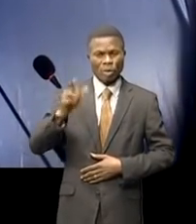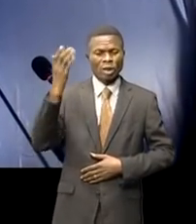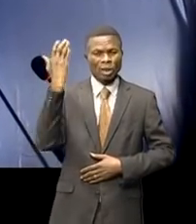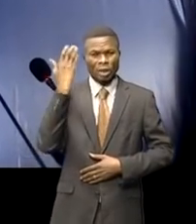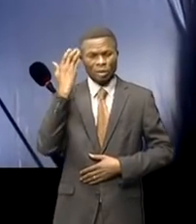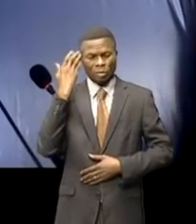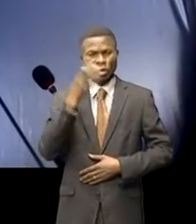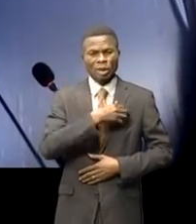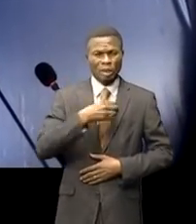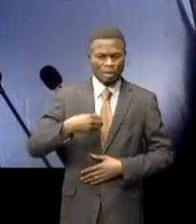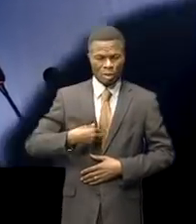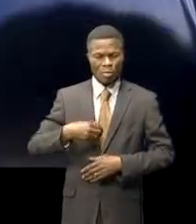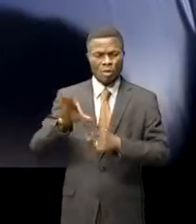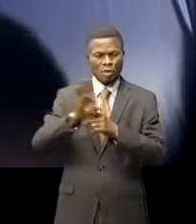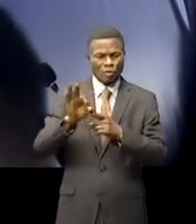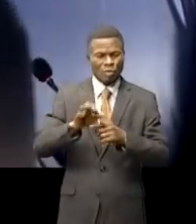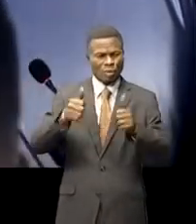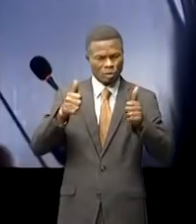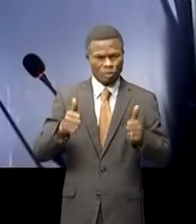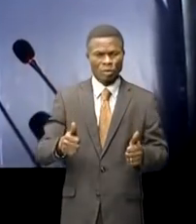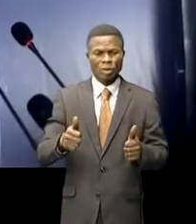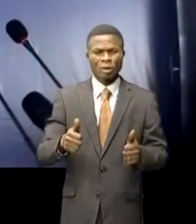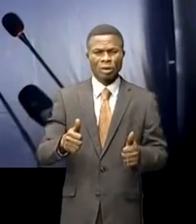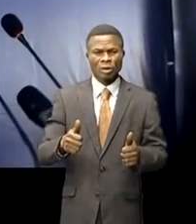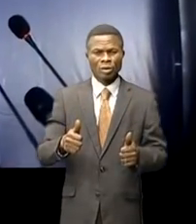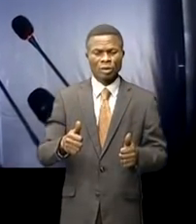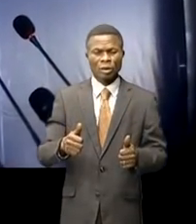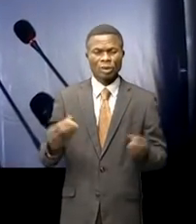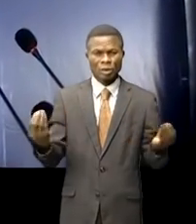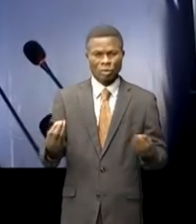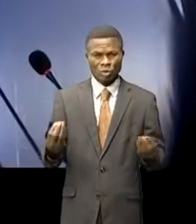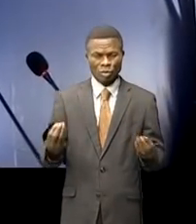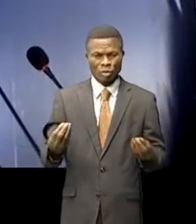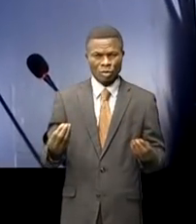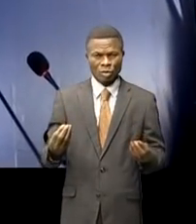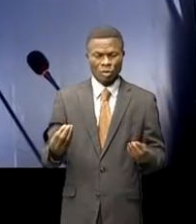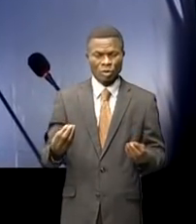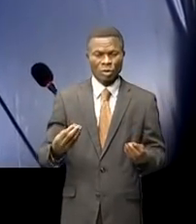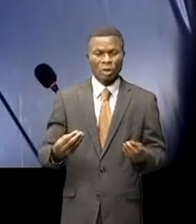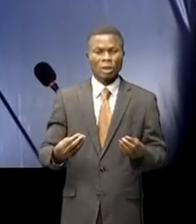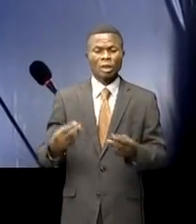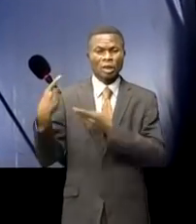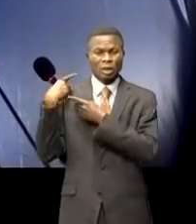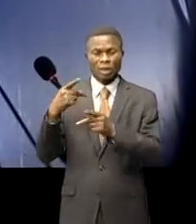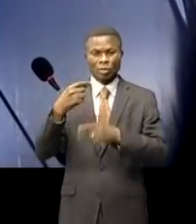est informé c'est ainsi que dès mon arrivée